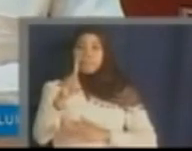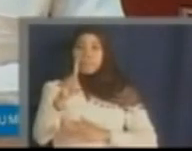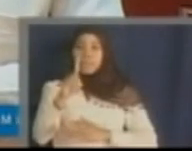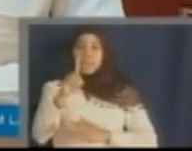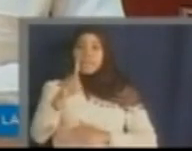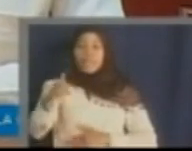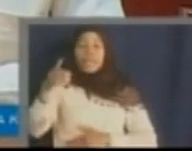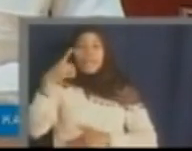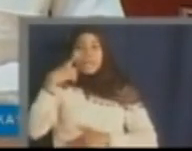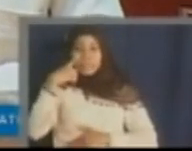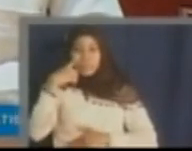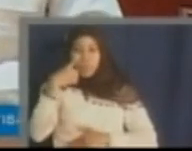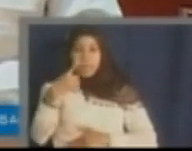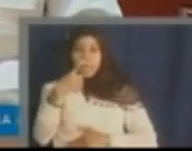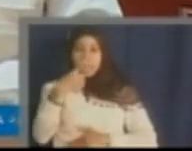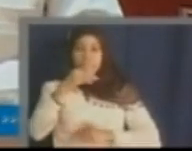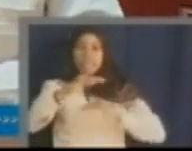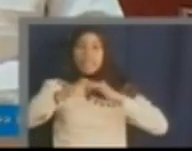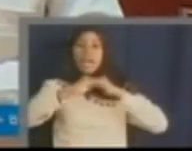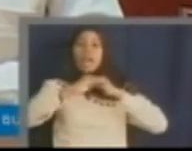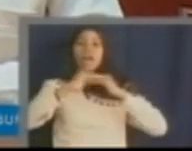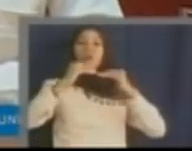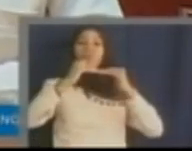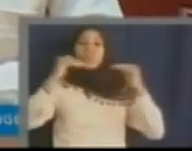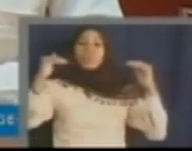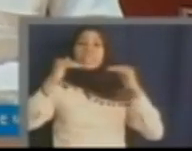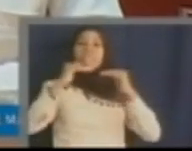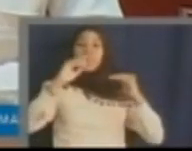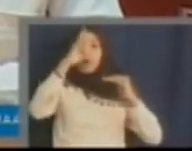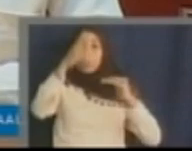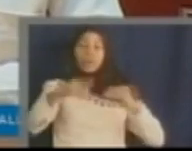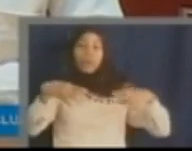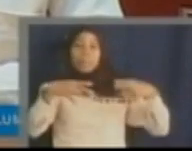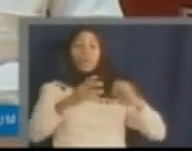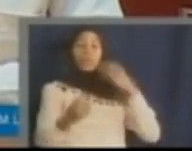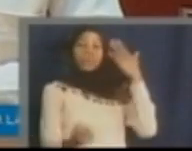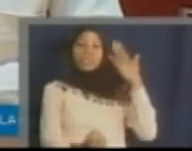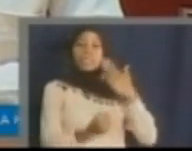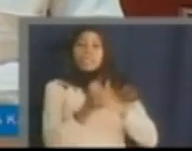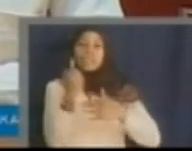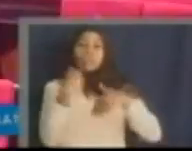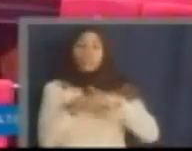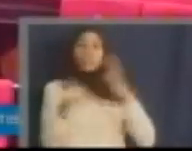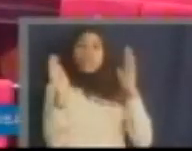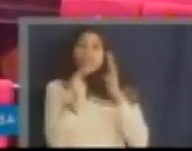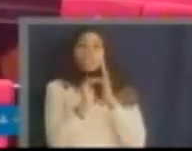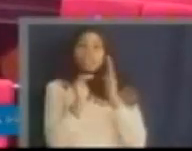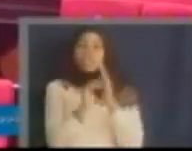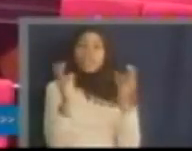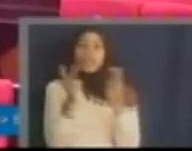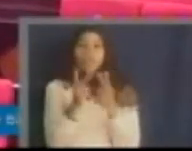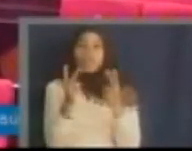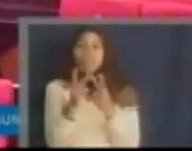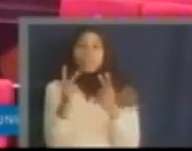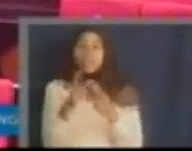hazikuzingatia uwiano wa makundi yaliyoainishwa kwenye sheria na pia haukuzingatia pande zote mbili